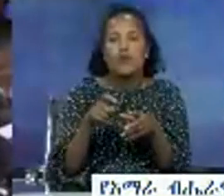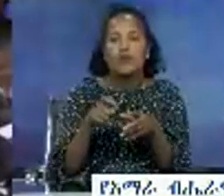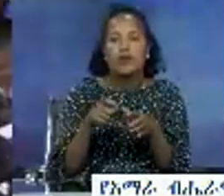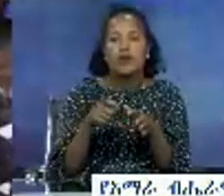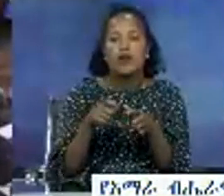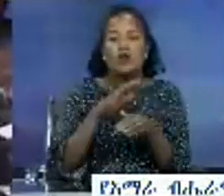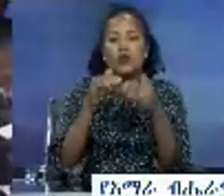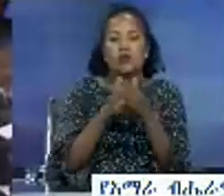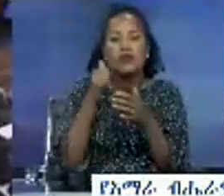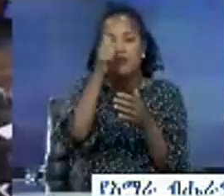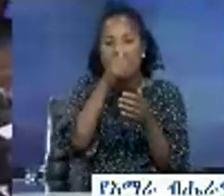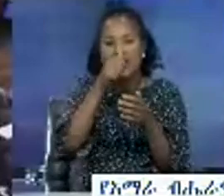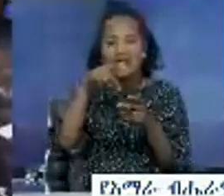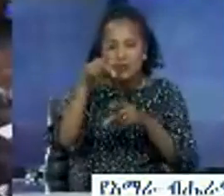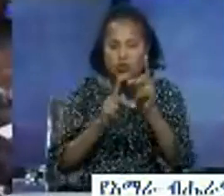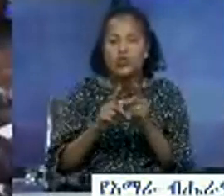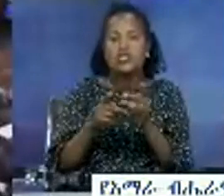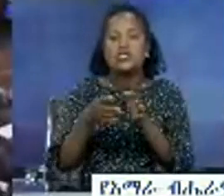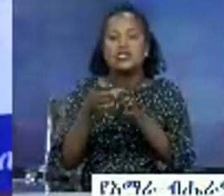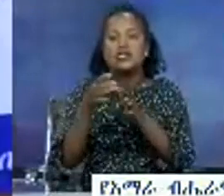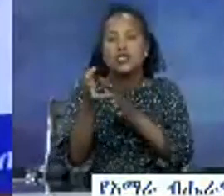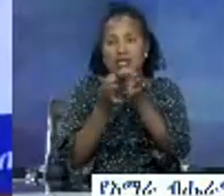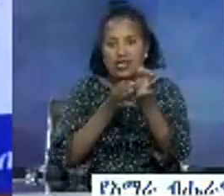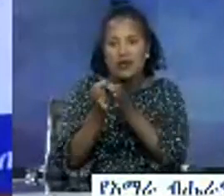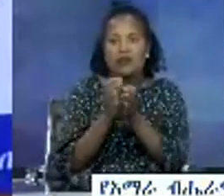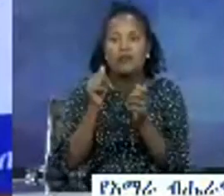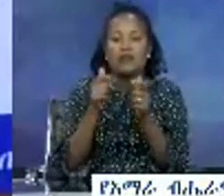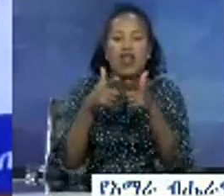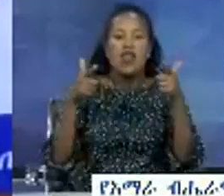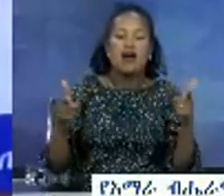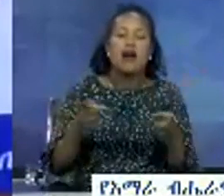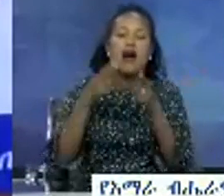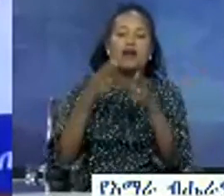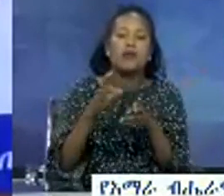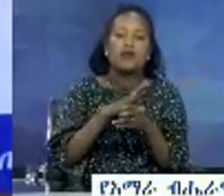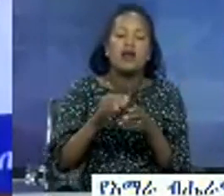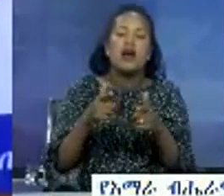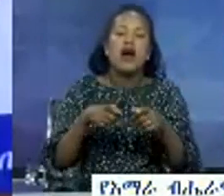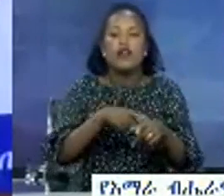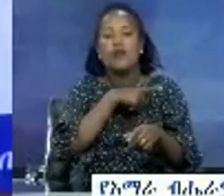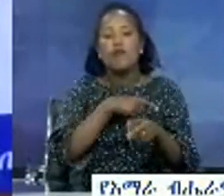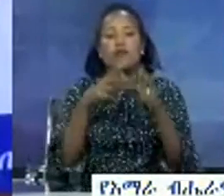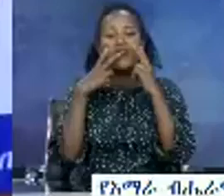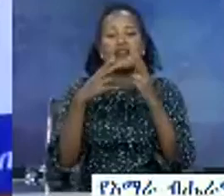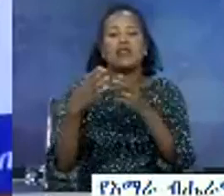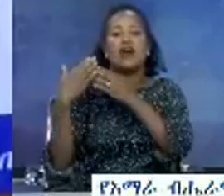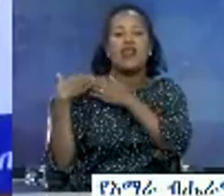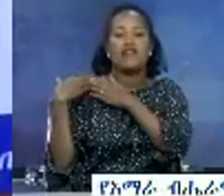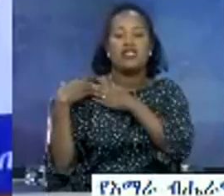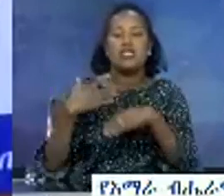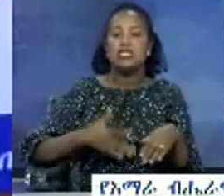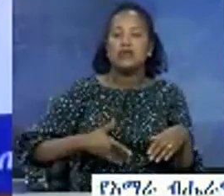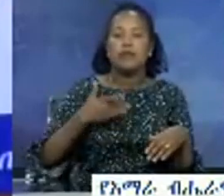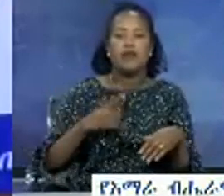ለመላ ኢትዮጵያ ህዝቦች ስንገልጽላችሁ በታላቅ አክብሮትና አርቆ በሚመለከት የኃላፊነት መንፈስ